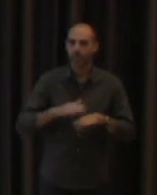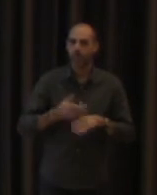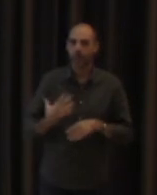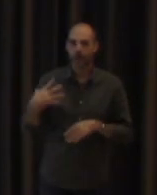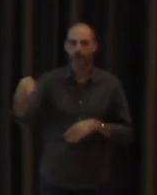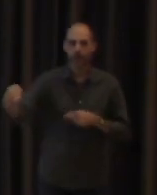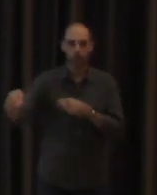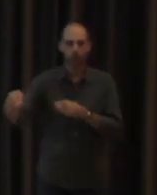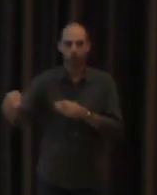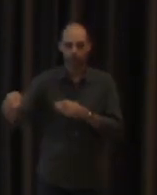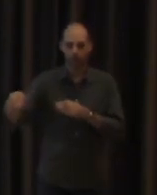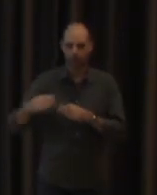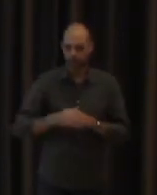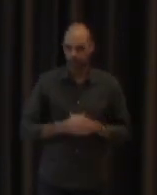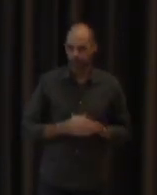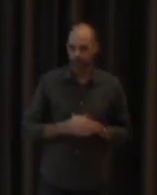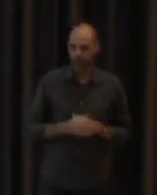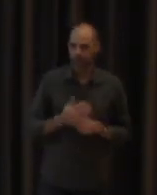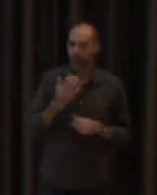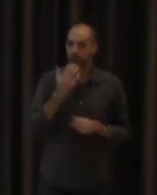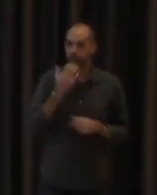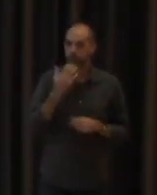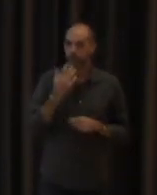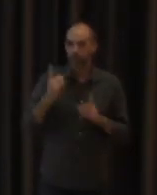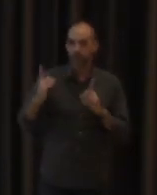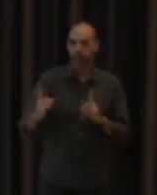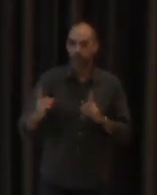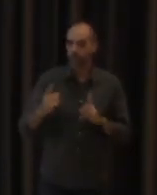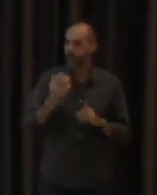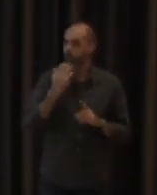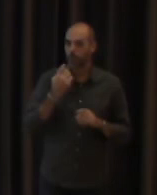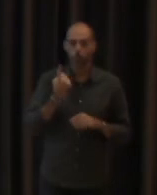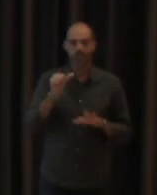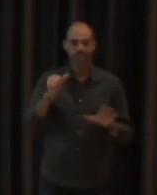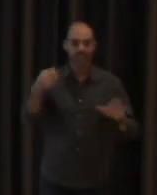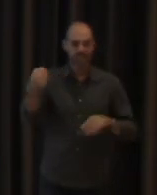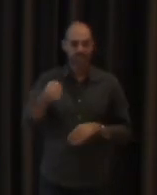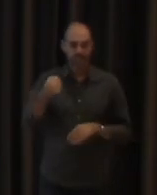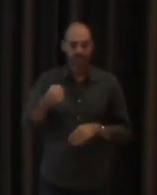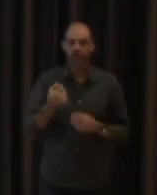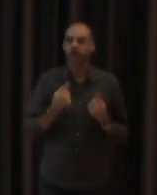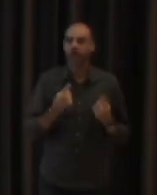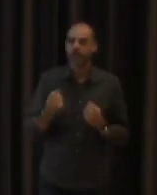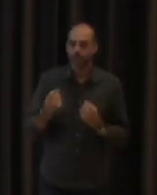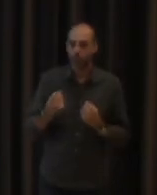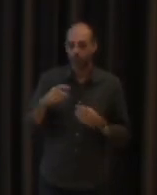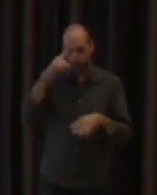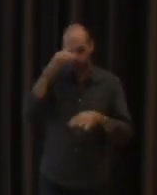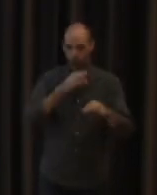Si el lloc no és, ni era, ni serà el dels interlocutors, com ara 16A, necessitarem el pronom